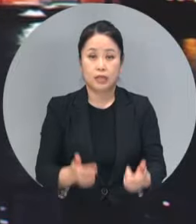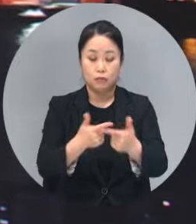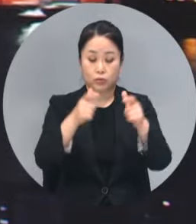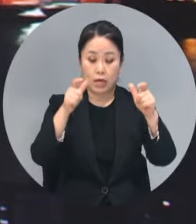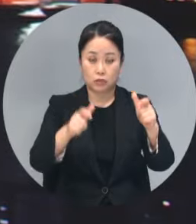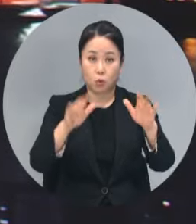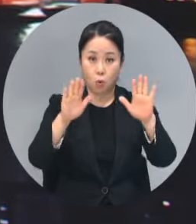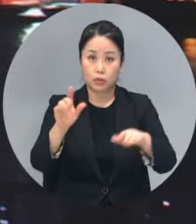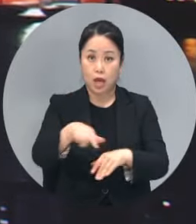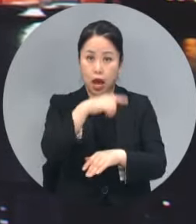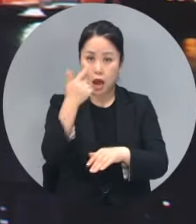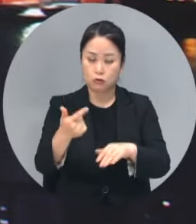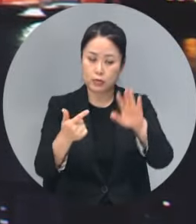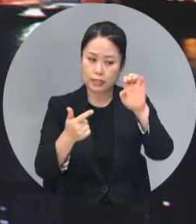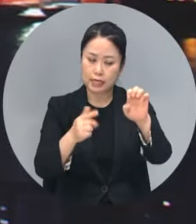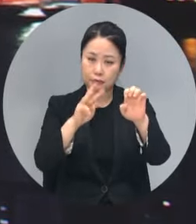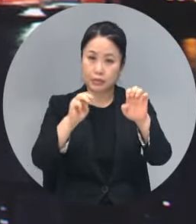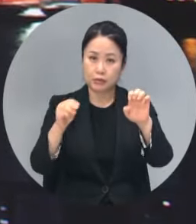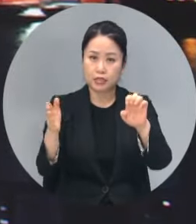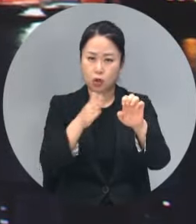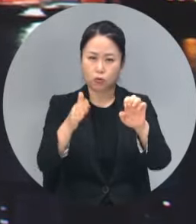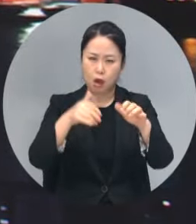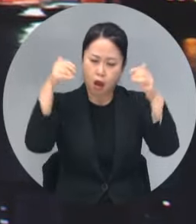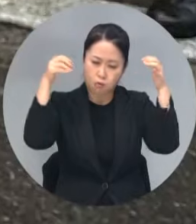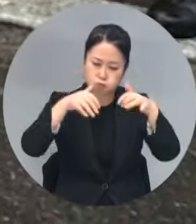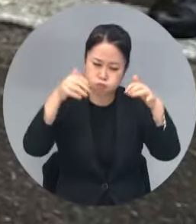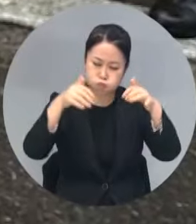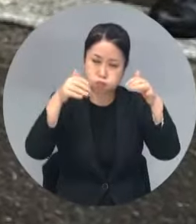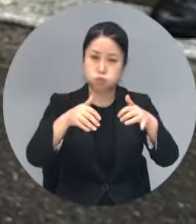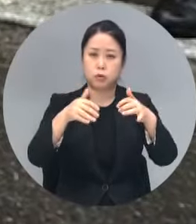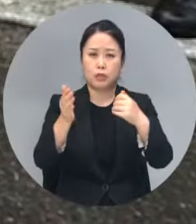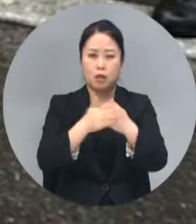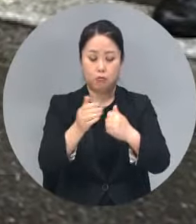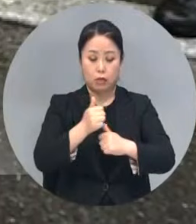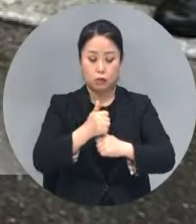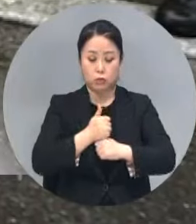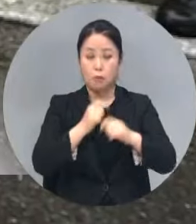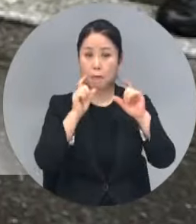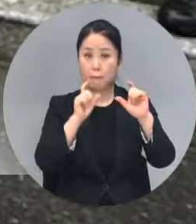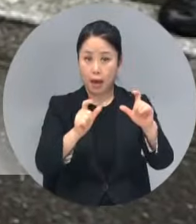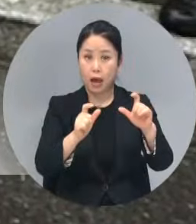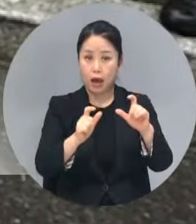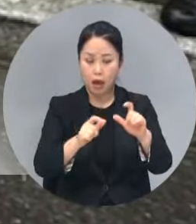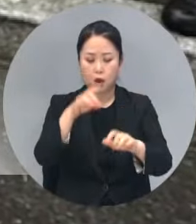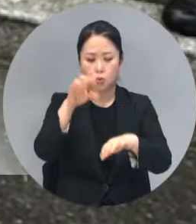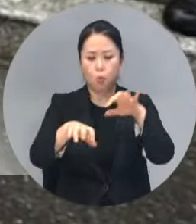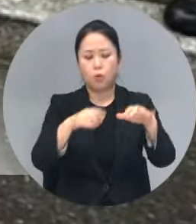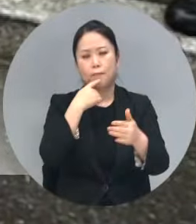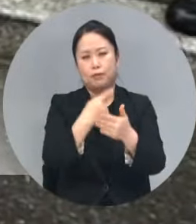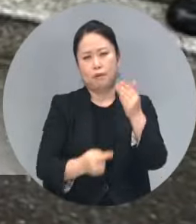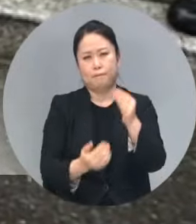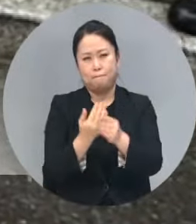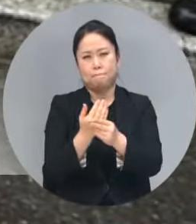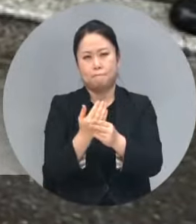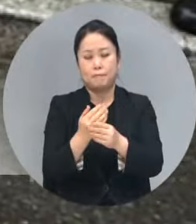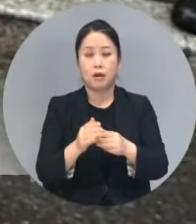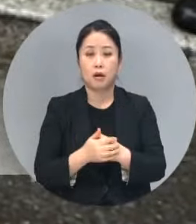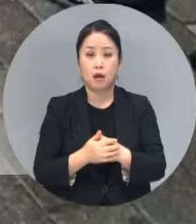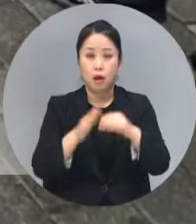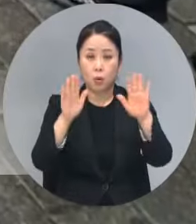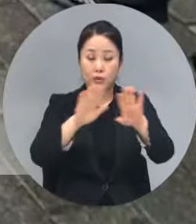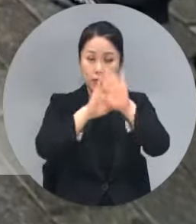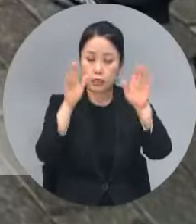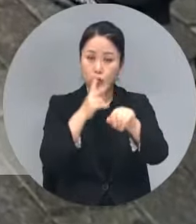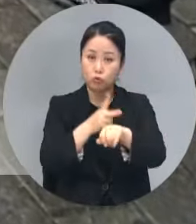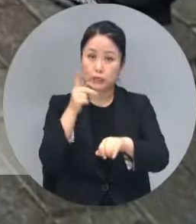부산에 오늘 하루 40mm 안팎에 많은 양의 비로 호우주의보가 내려지면서 곳곳에서 피해가 있다 았습니다 오늘